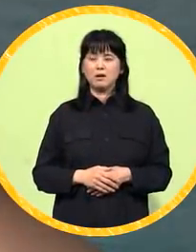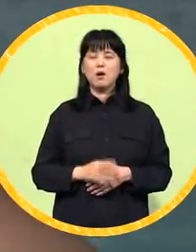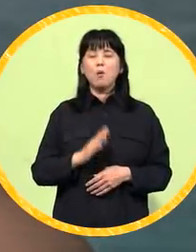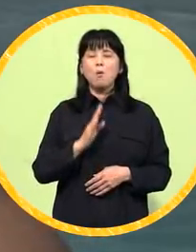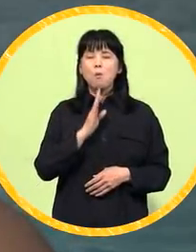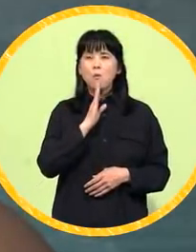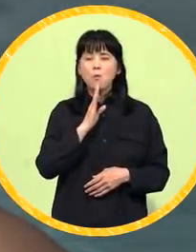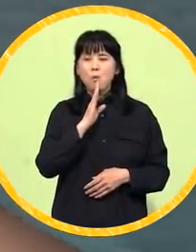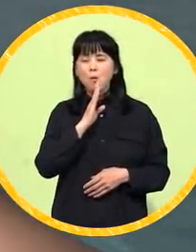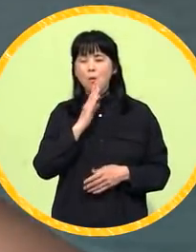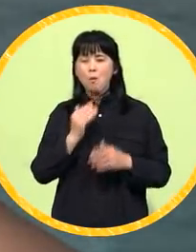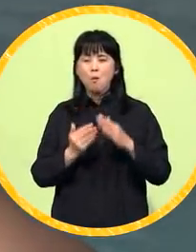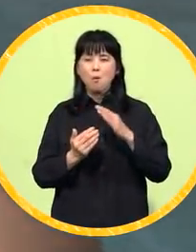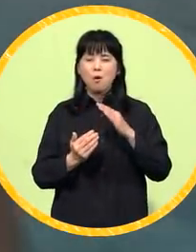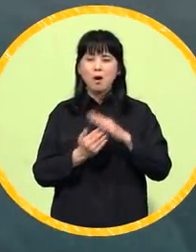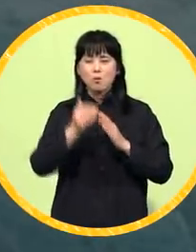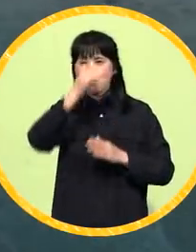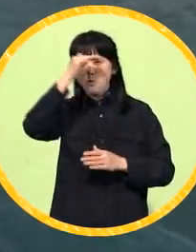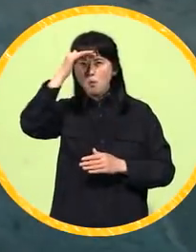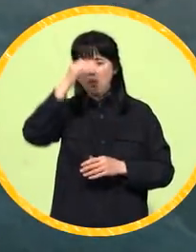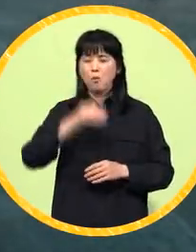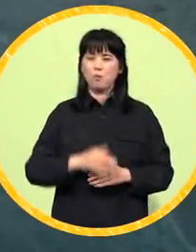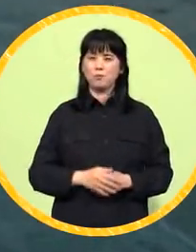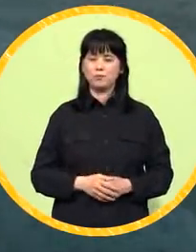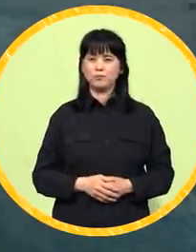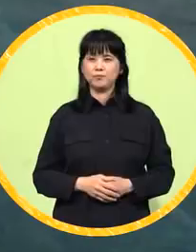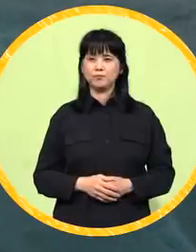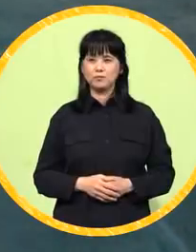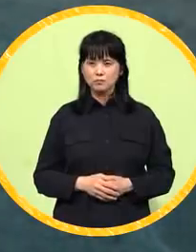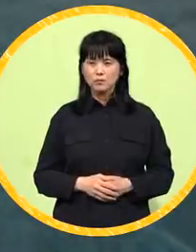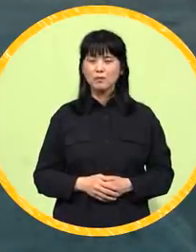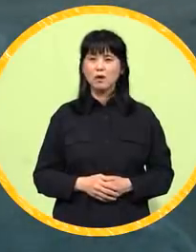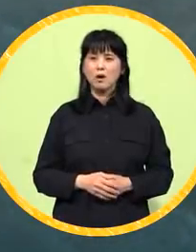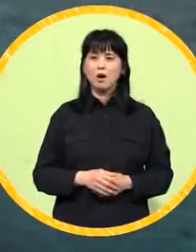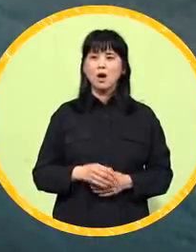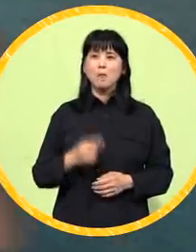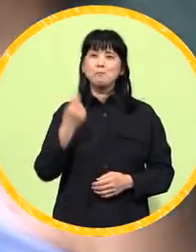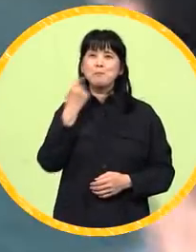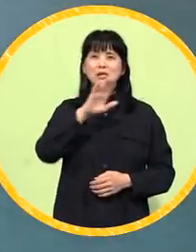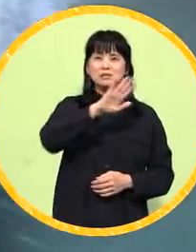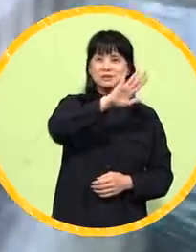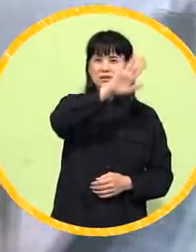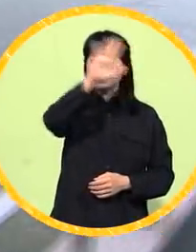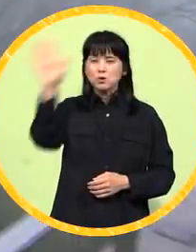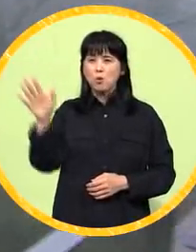これまた絶景なんとマーシー